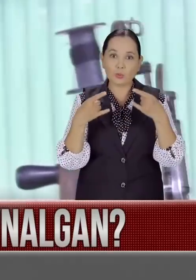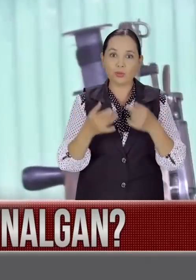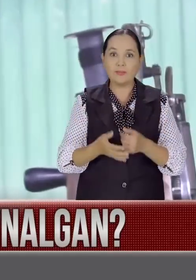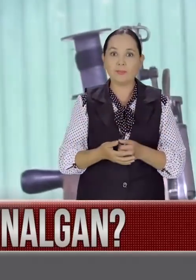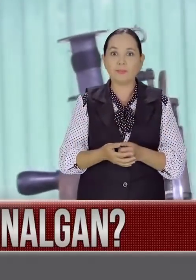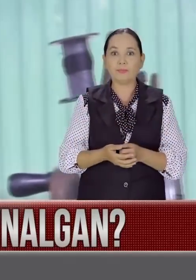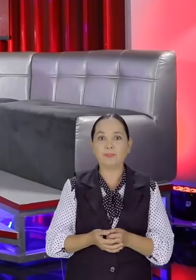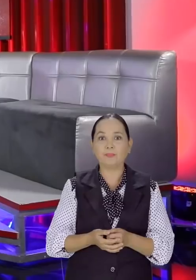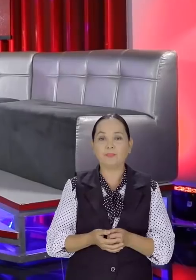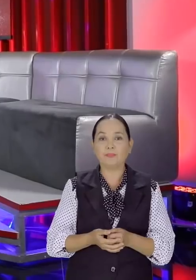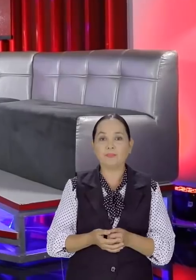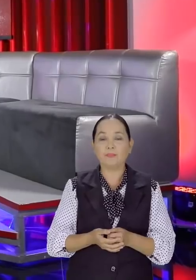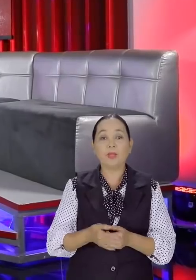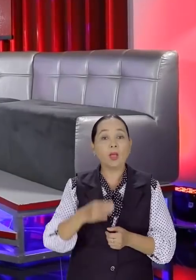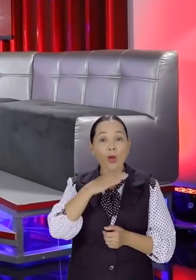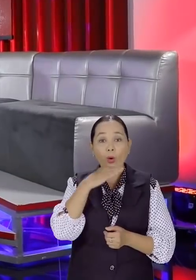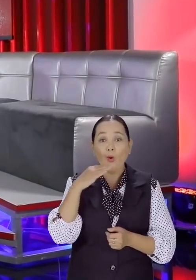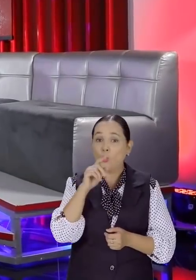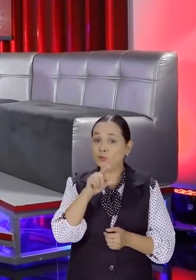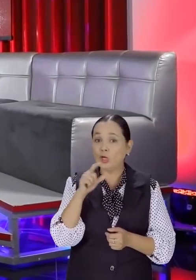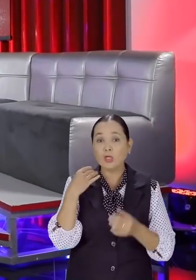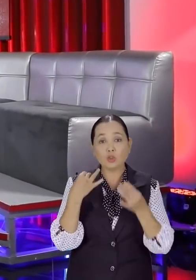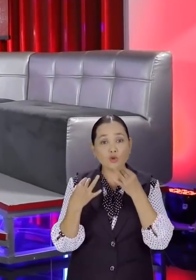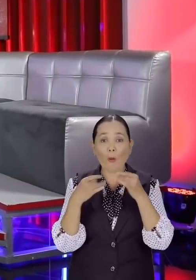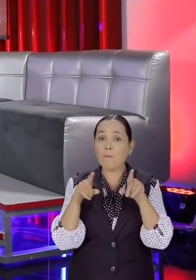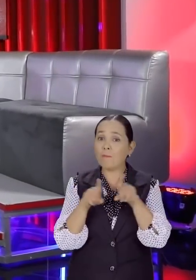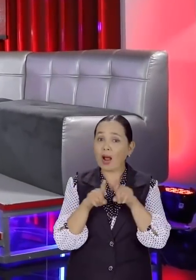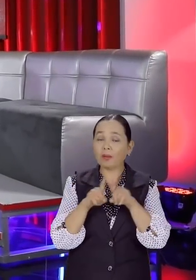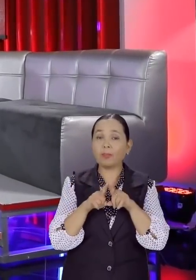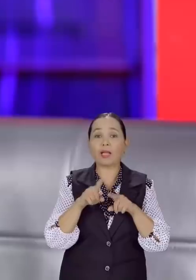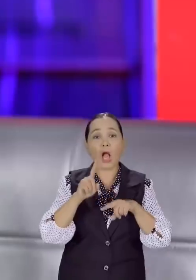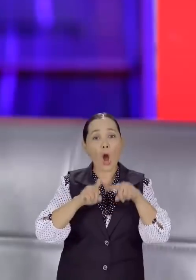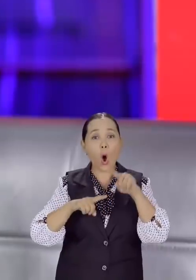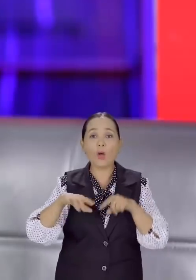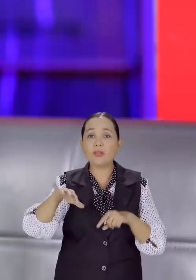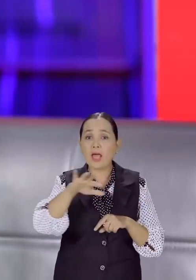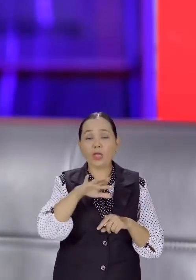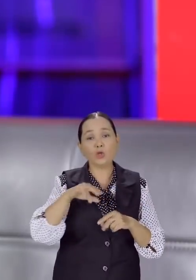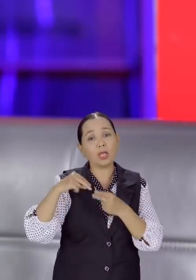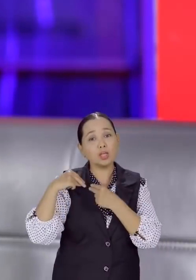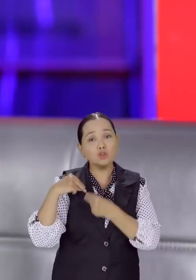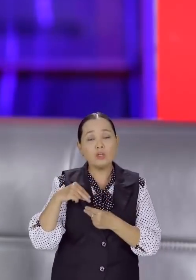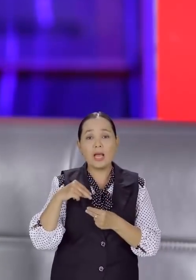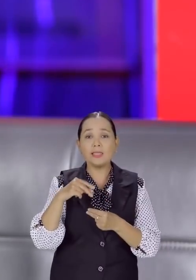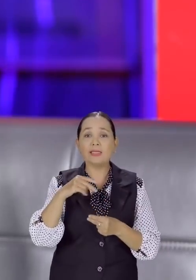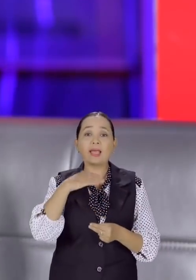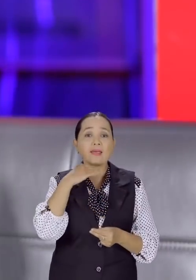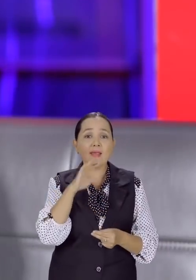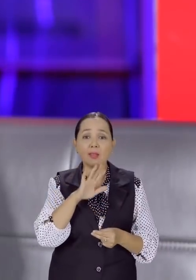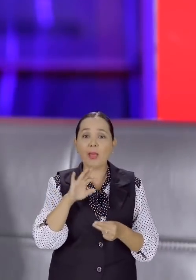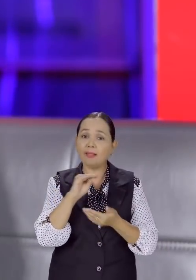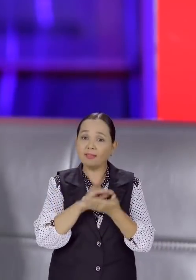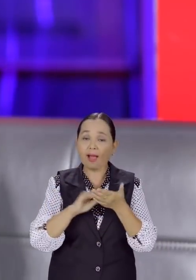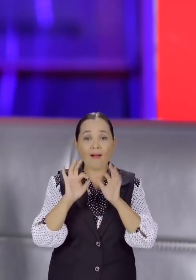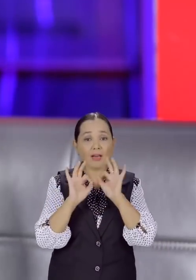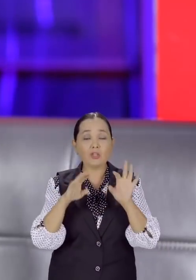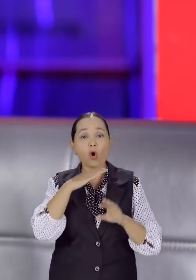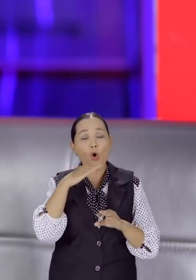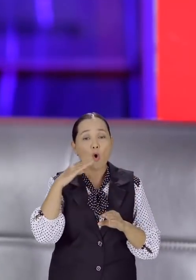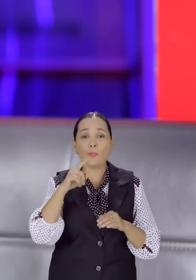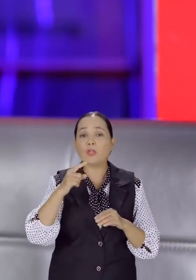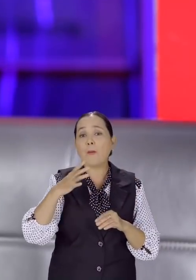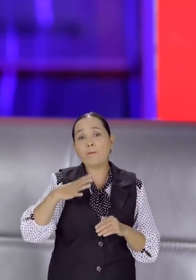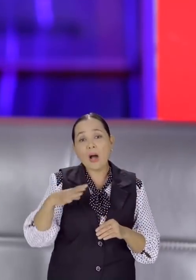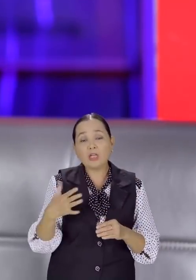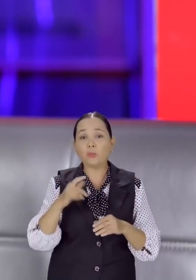studiya. Ko'pchilik bilan suhbatda baribir ona yurtingda ishlashga yetmaydi hech narsa deb ta'kidlashadi, lekin ko'pchilik